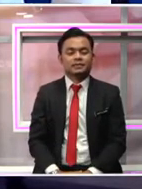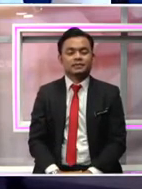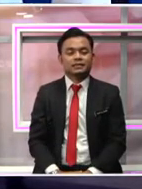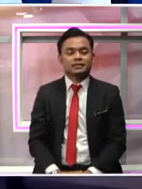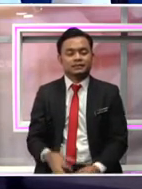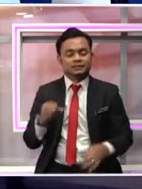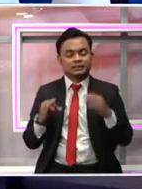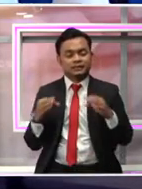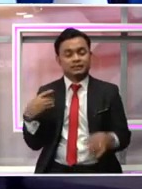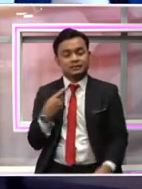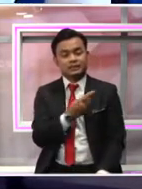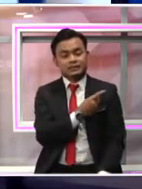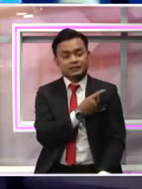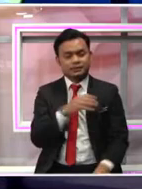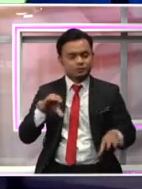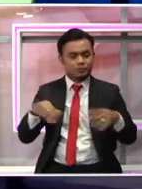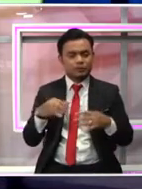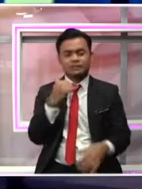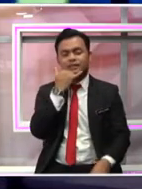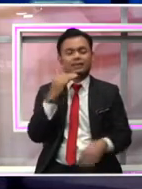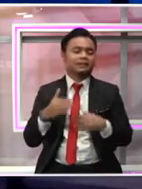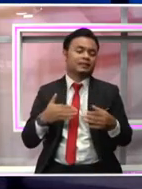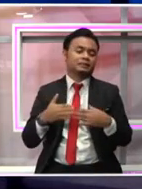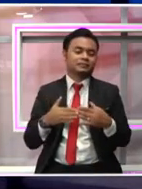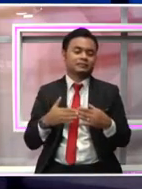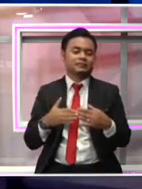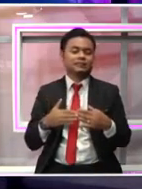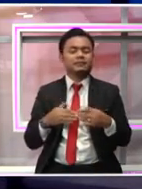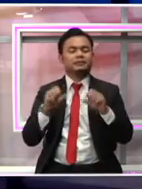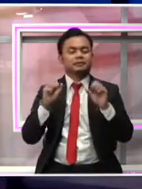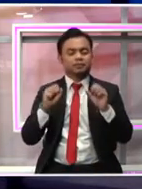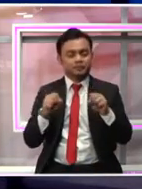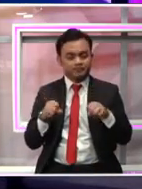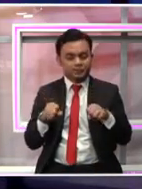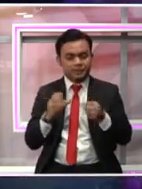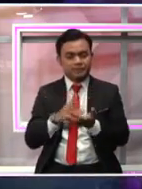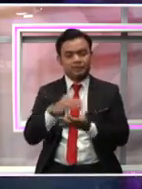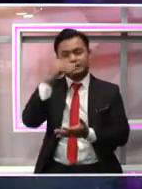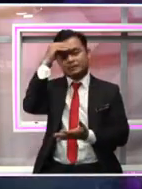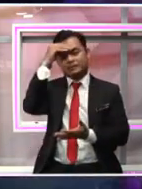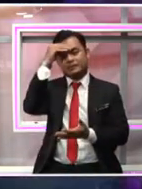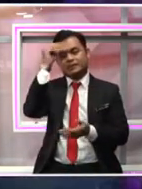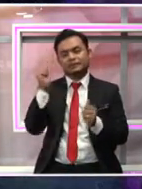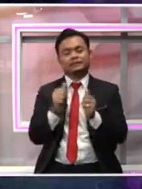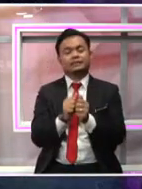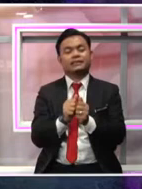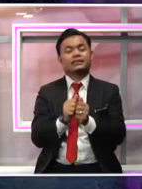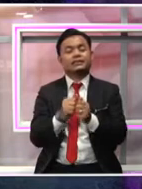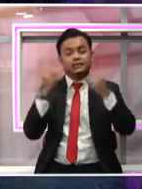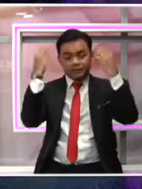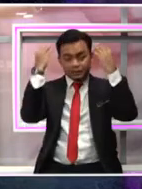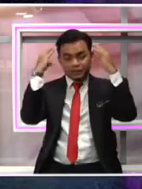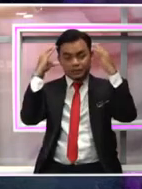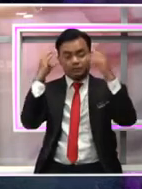kepada guru masing-masing Baik saya sudah selesai dengan jawaban saya bagaimana akhirnya ini